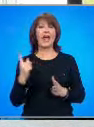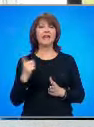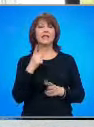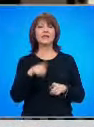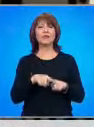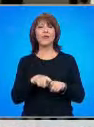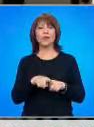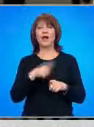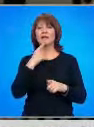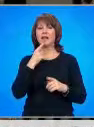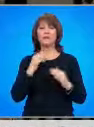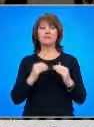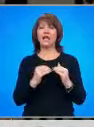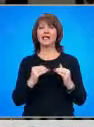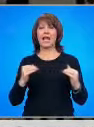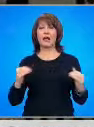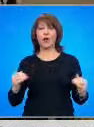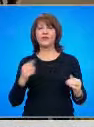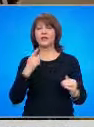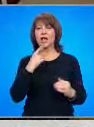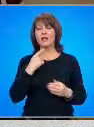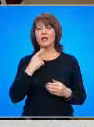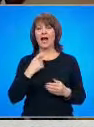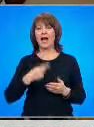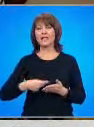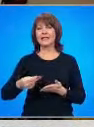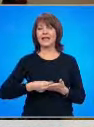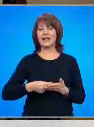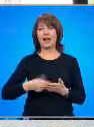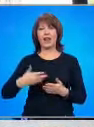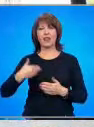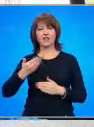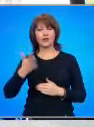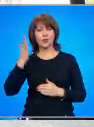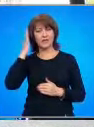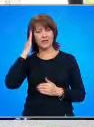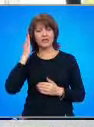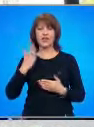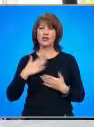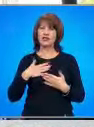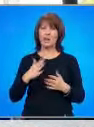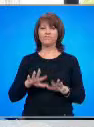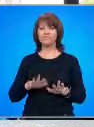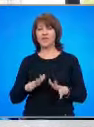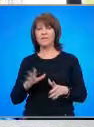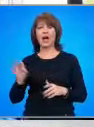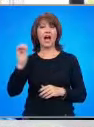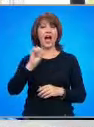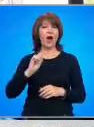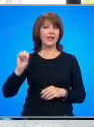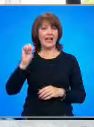становище на постоянния секретар на Външно министерство, че има насоки от